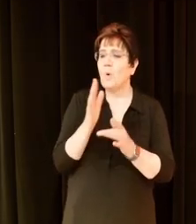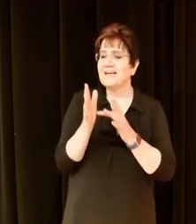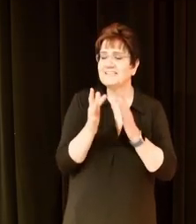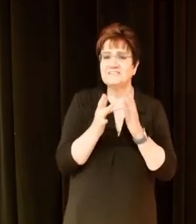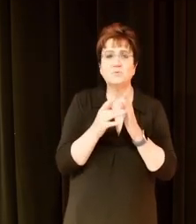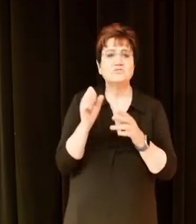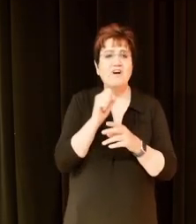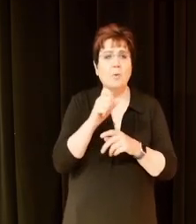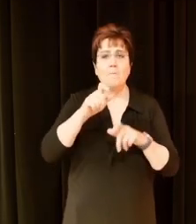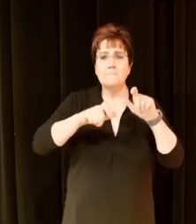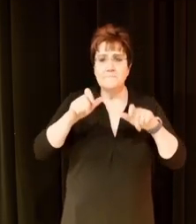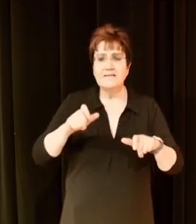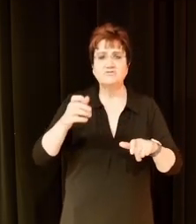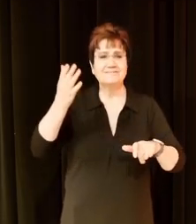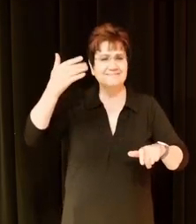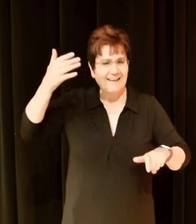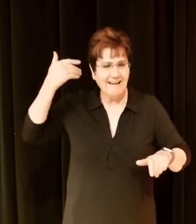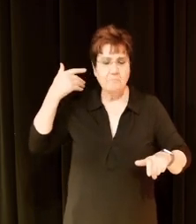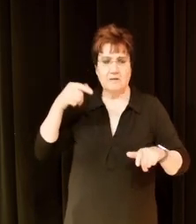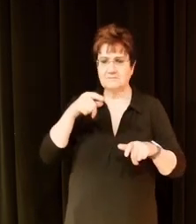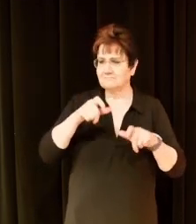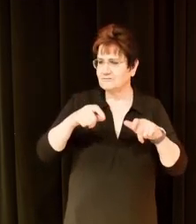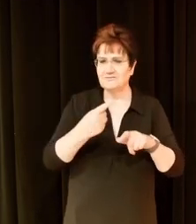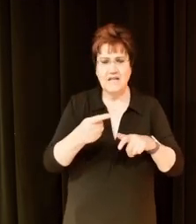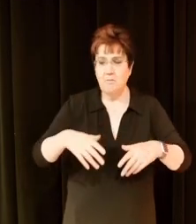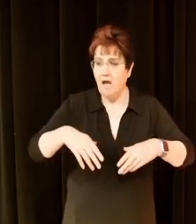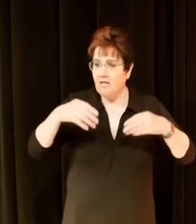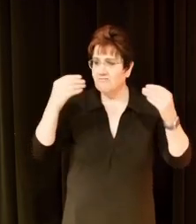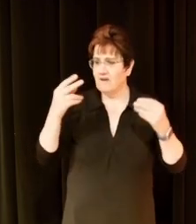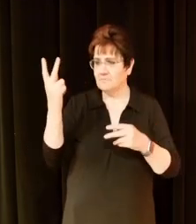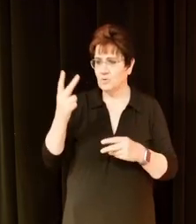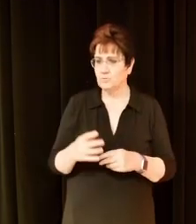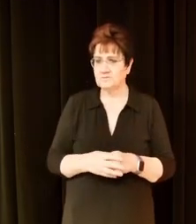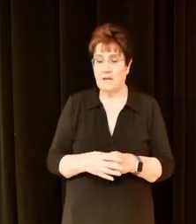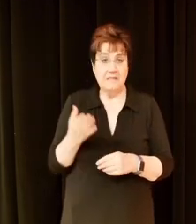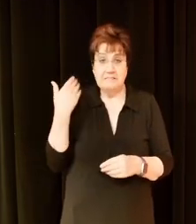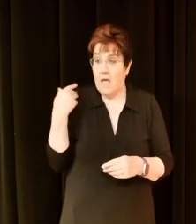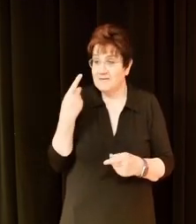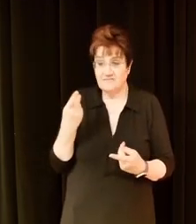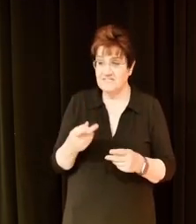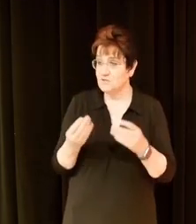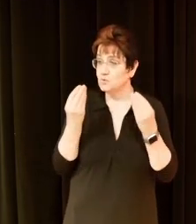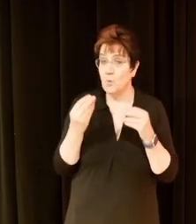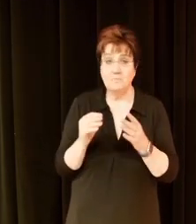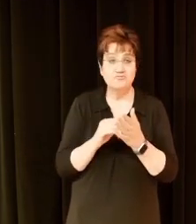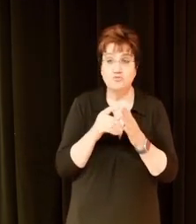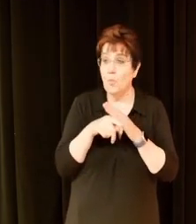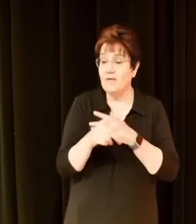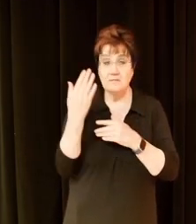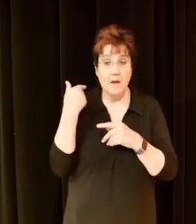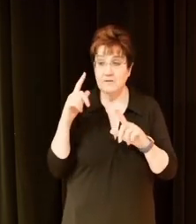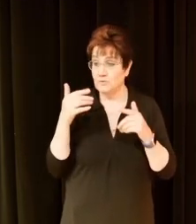Haben Menschen angefangen, ohne jede Erziehung, ohne Erziehung im pädagogischen, im Schulsinne, meine ich, Kunst zu